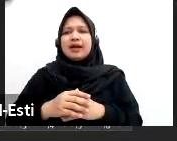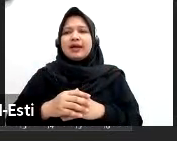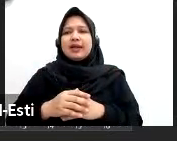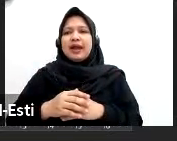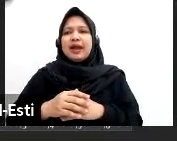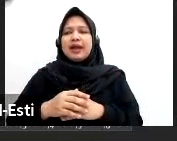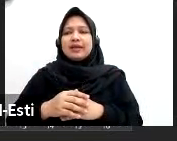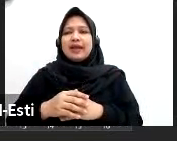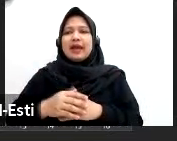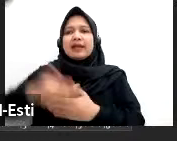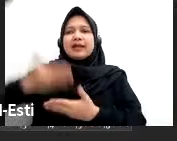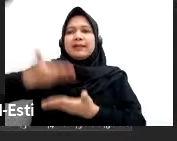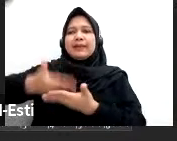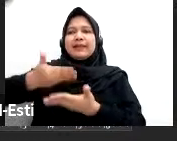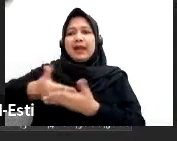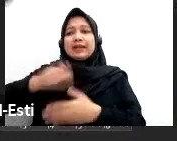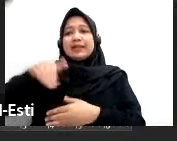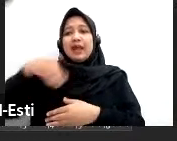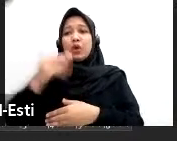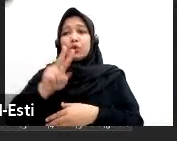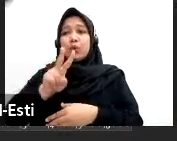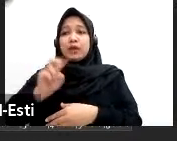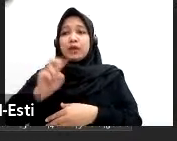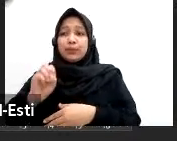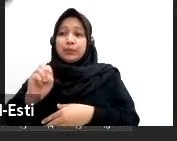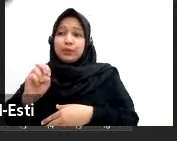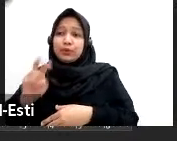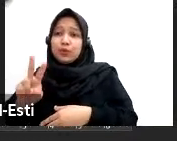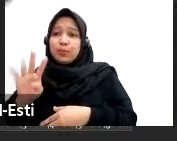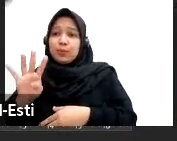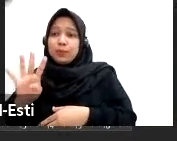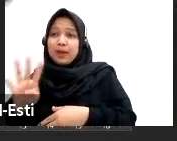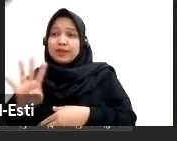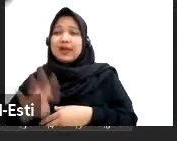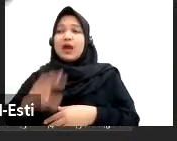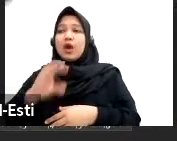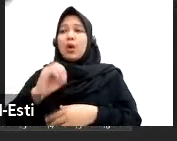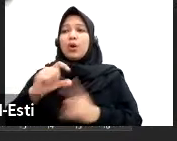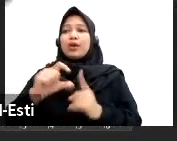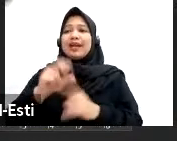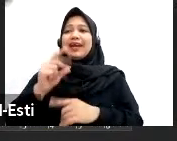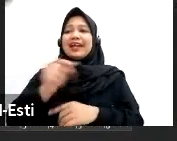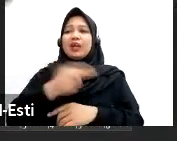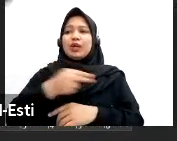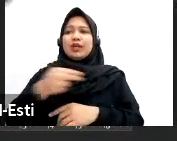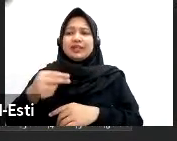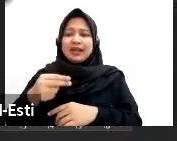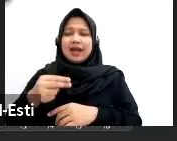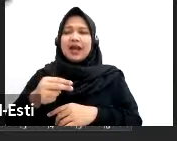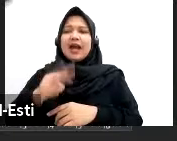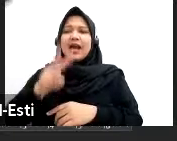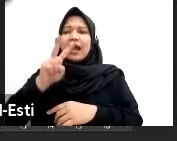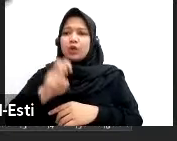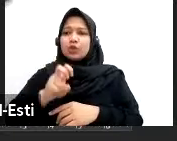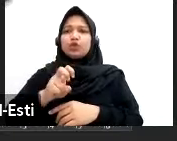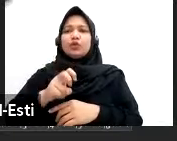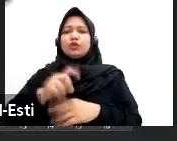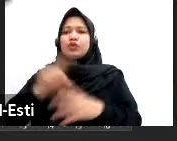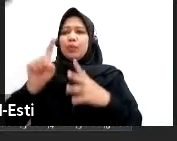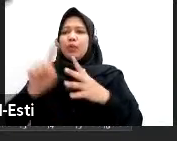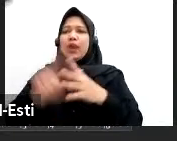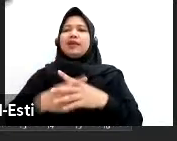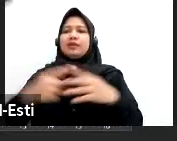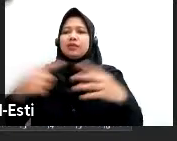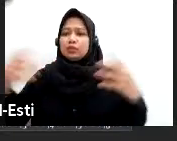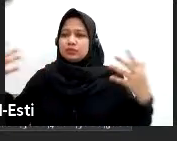angkasa tanggal 2004 ya kita 2024 itu Suho diare Indonesia itu sudah harus tapi tegrasi dengan hobby Akasia nah